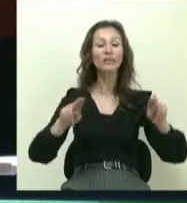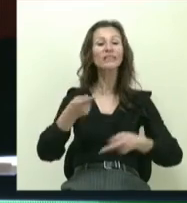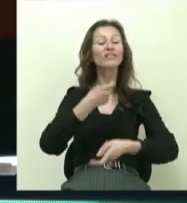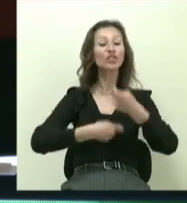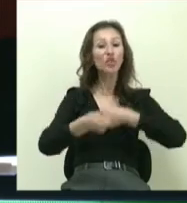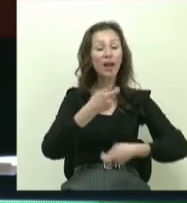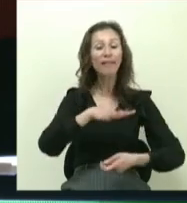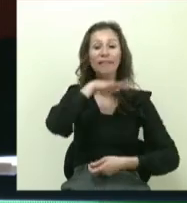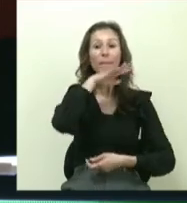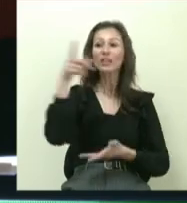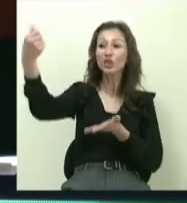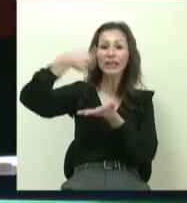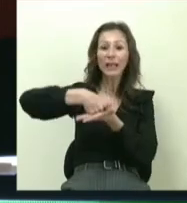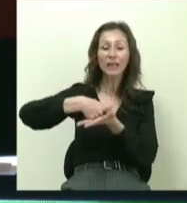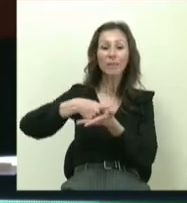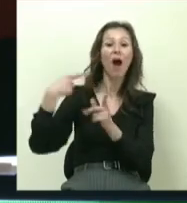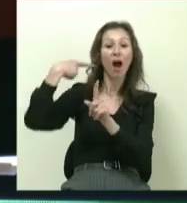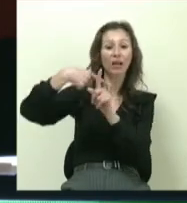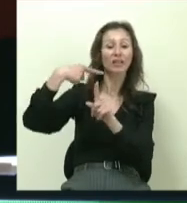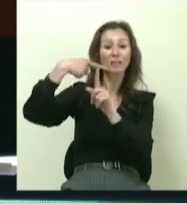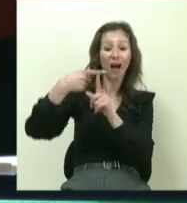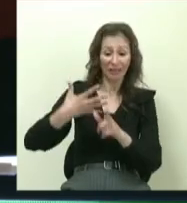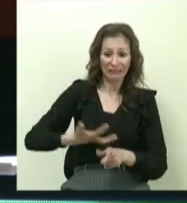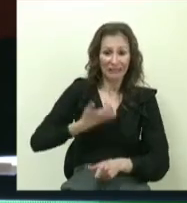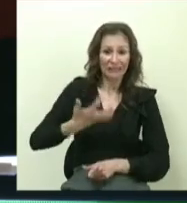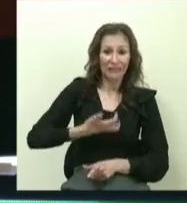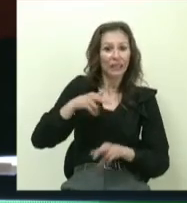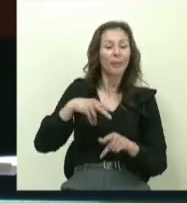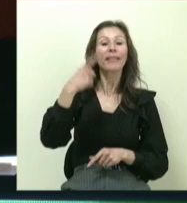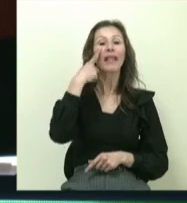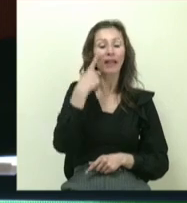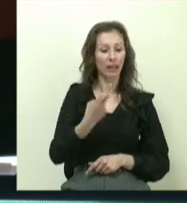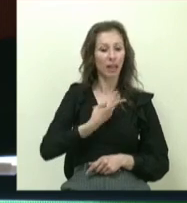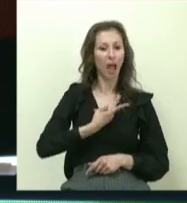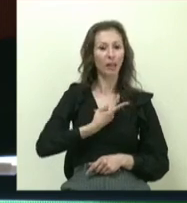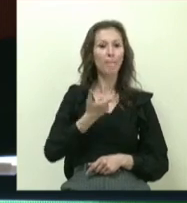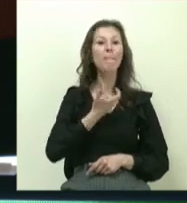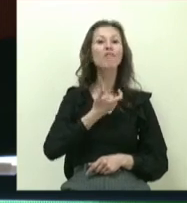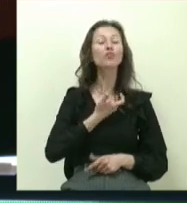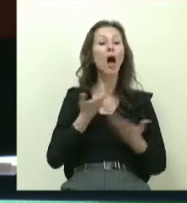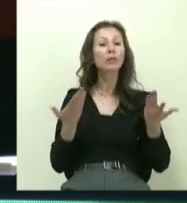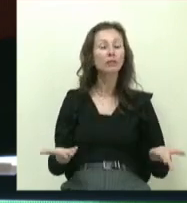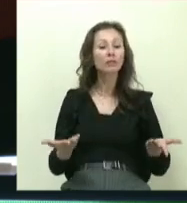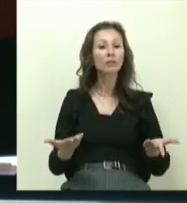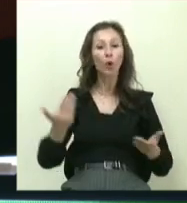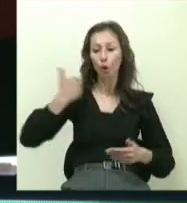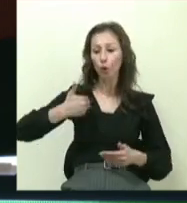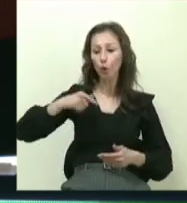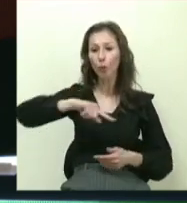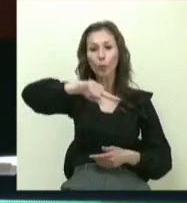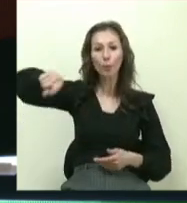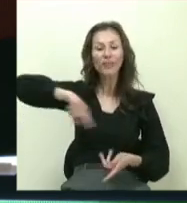ticareti ve yabancı yatırımları artırmak gayesi ile devletin kendi mevzuatını ve kurumlarını